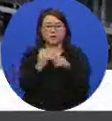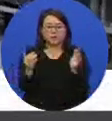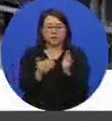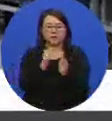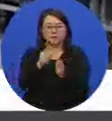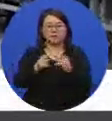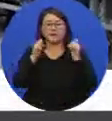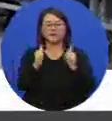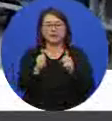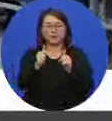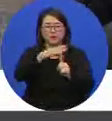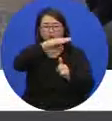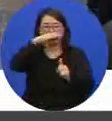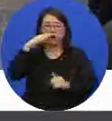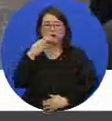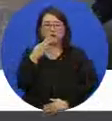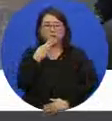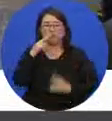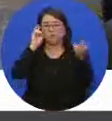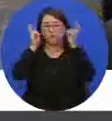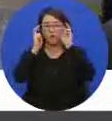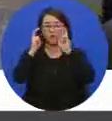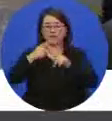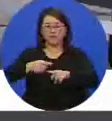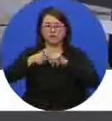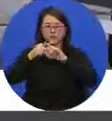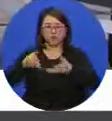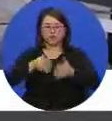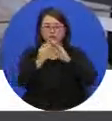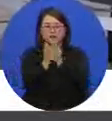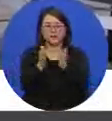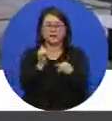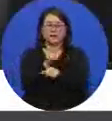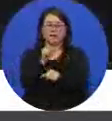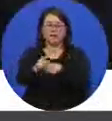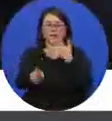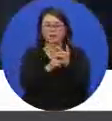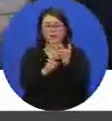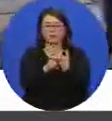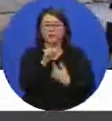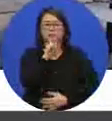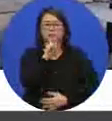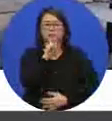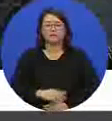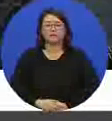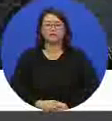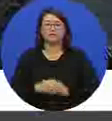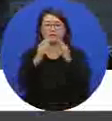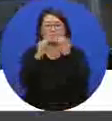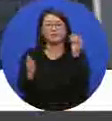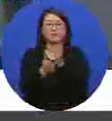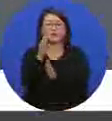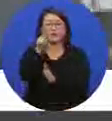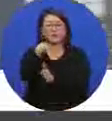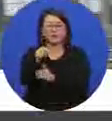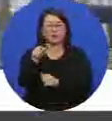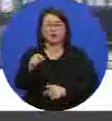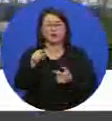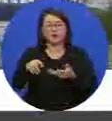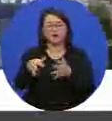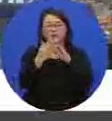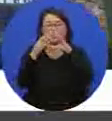심의도 없이 업체가 발전시설 공사를 진행한 건 위법이라고 주장했습니다. 전주시의 발전소